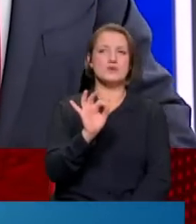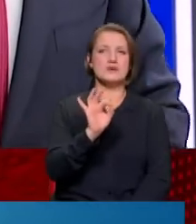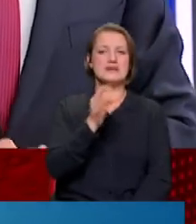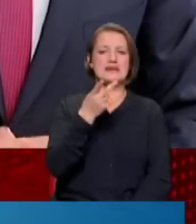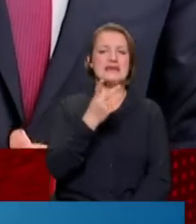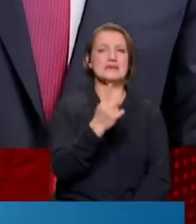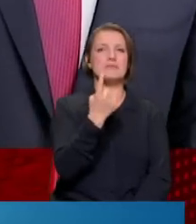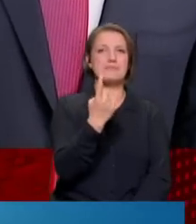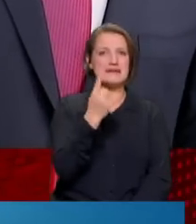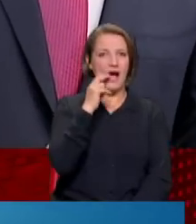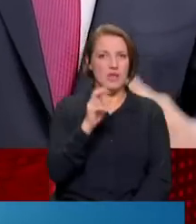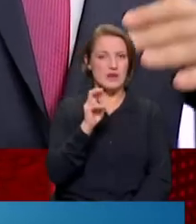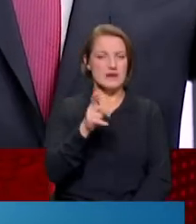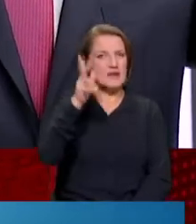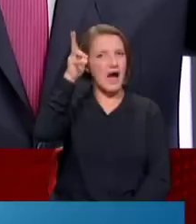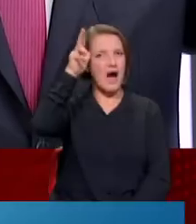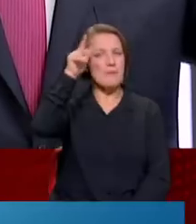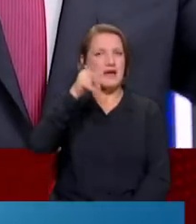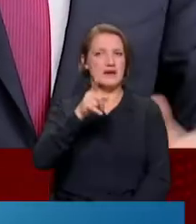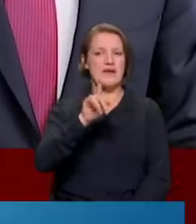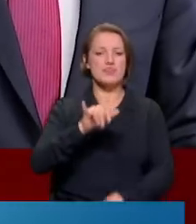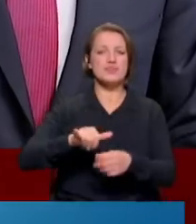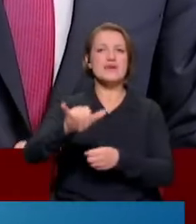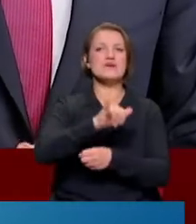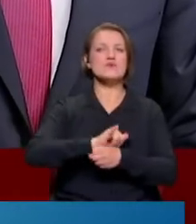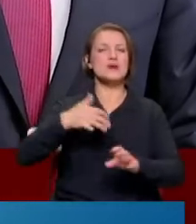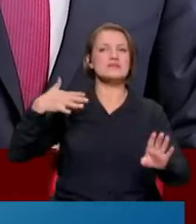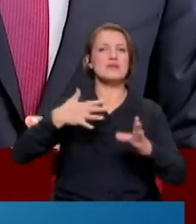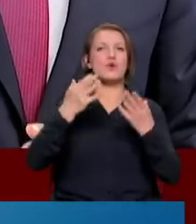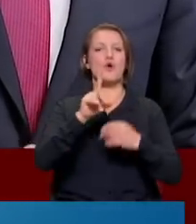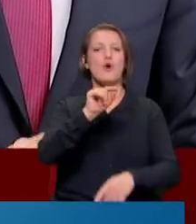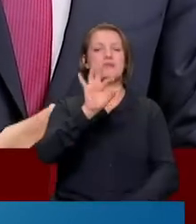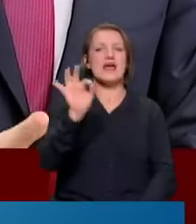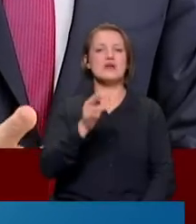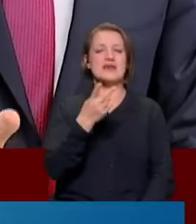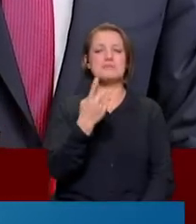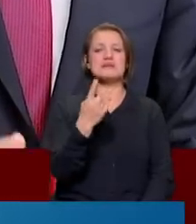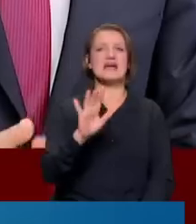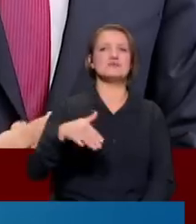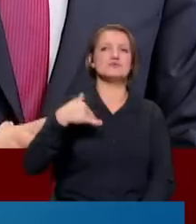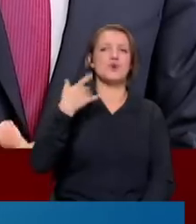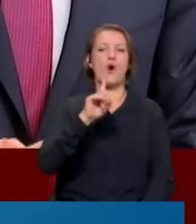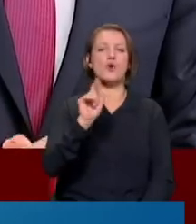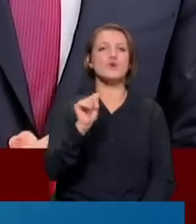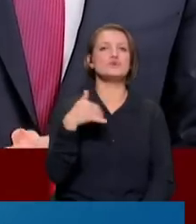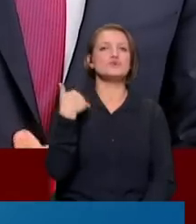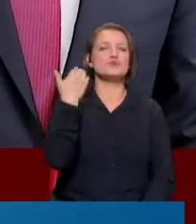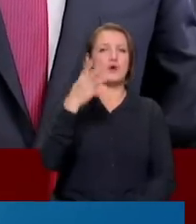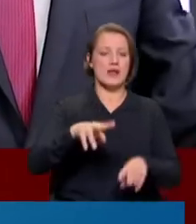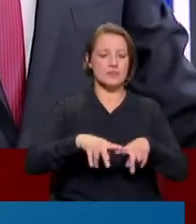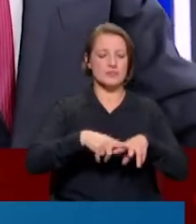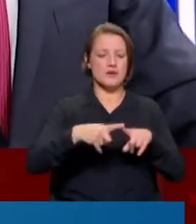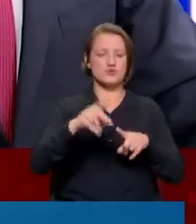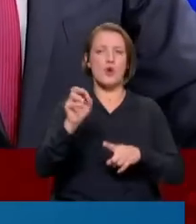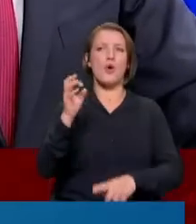2001'de hatırlarsanız ABD'de bir New York saldırısı oldu 11 Eylül 2001'den sonra yaklaşık 10 gün sonra NATO